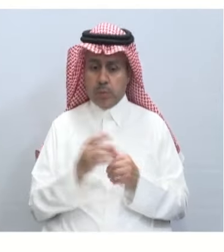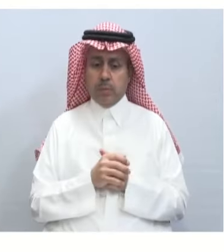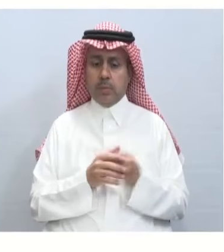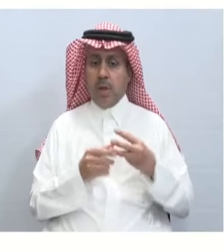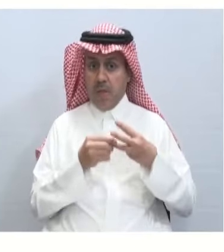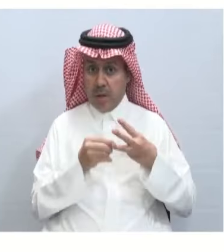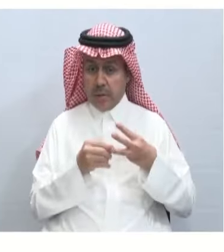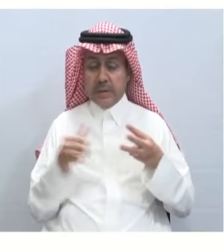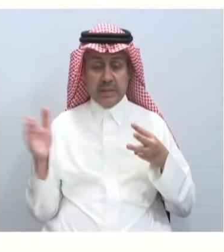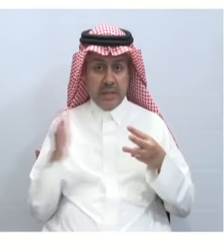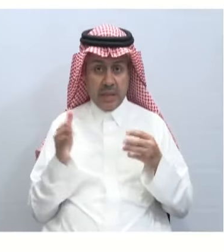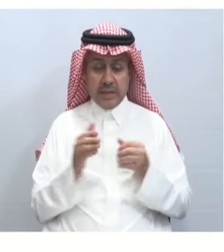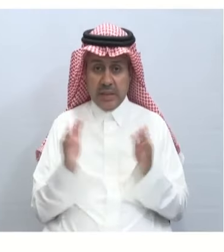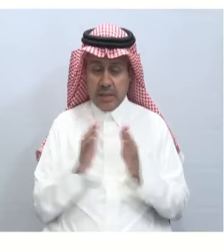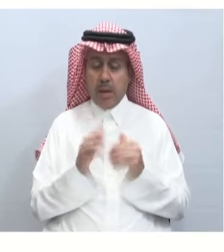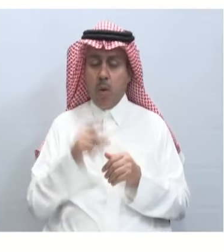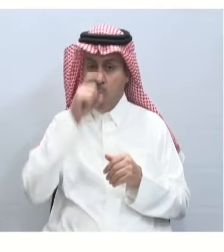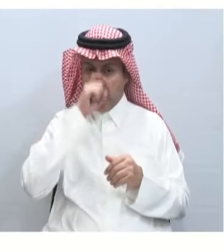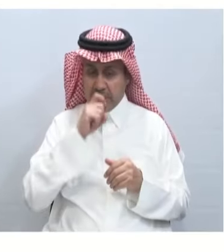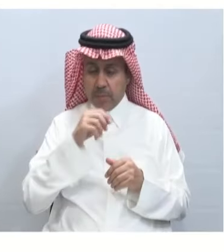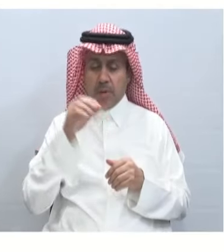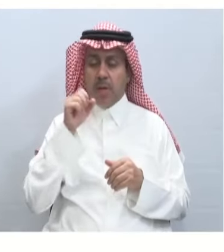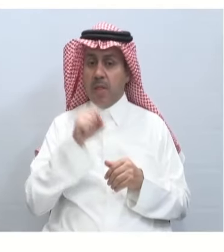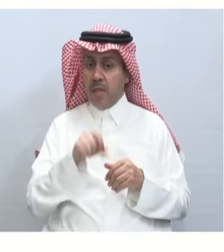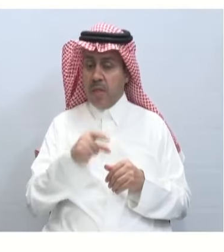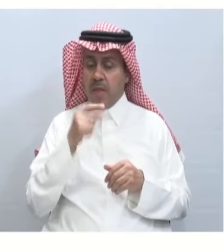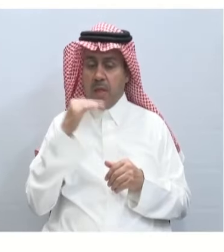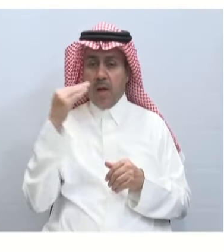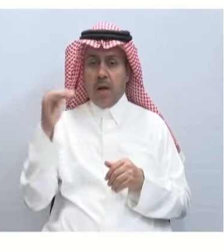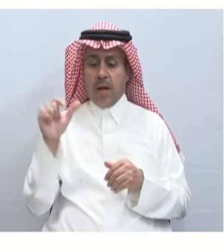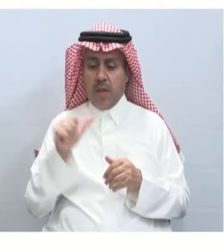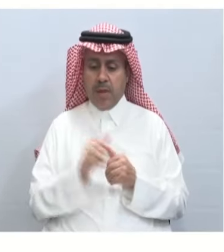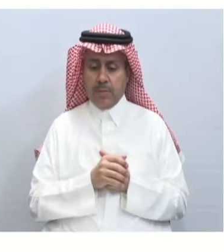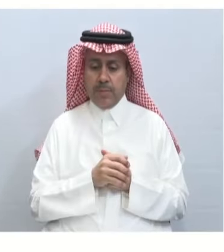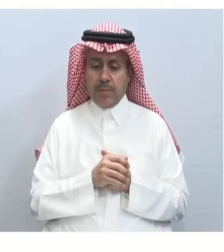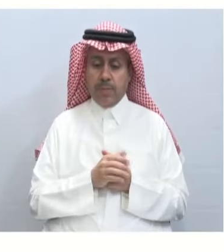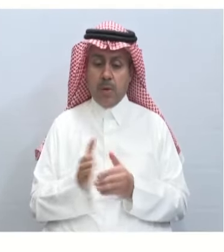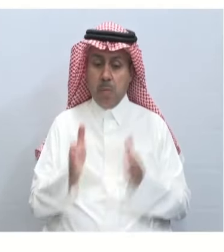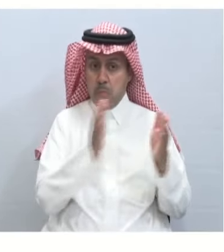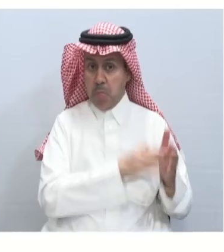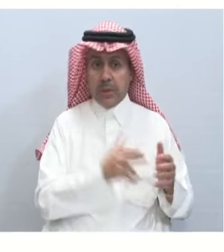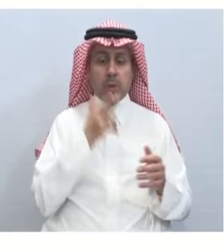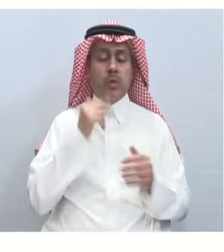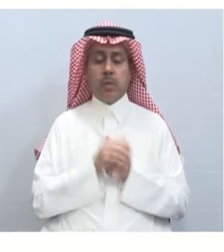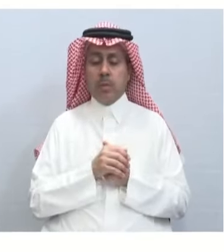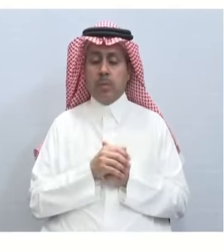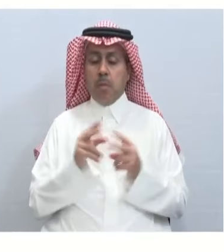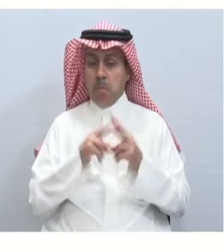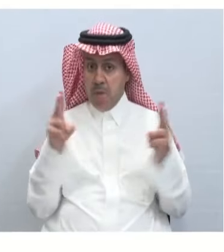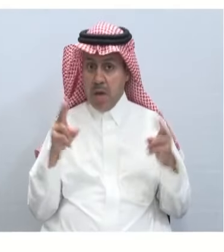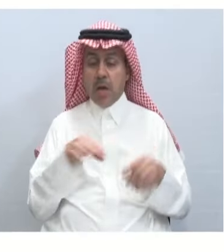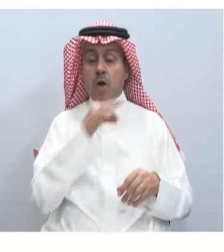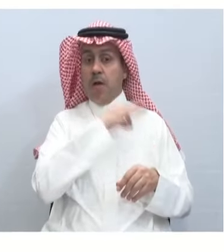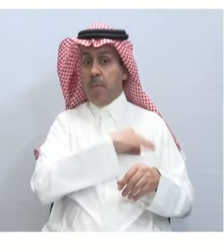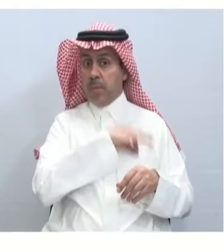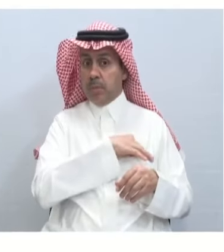تحديد ما يجب على الحائض بعد الطهر وايضا بيان الحكمه من عدم